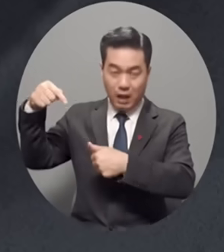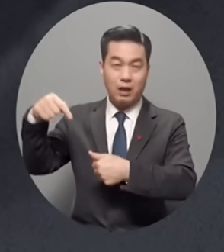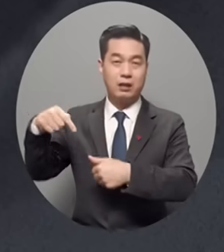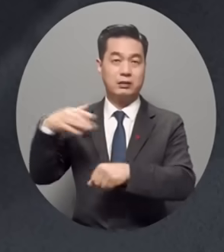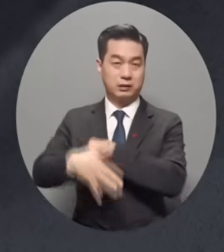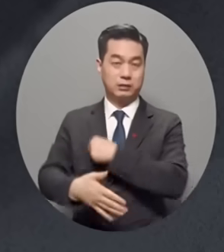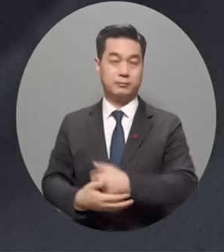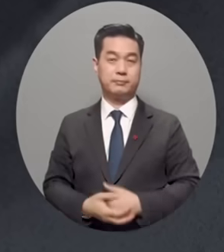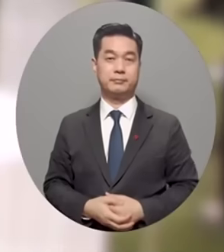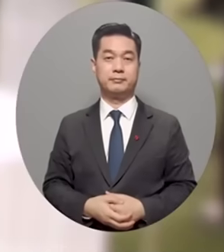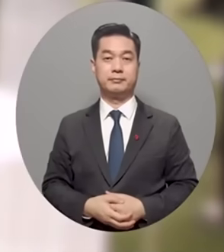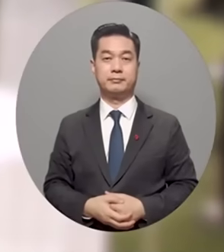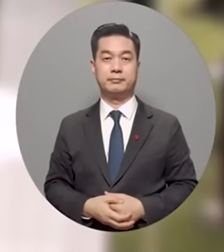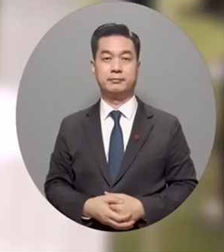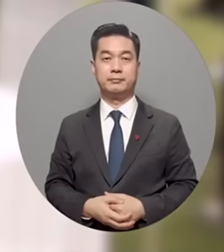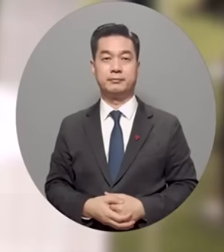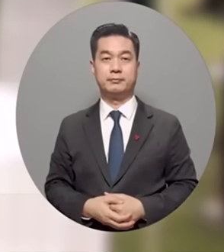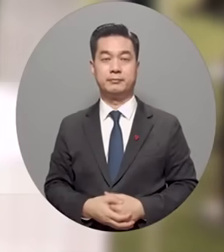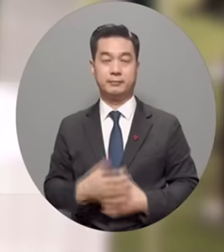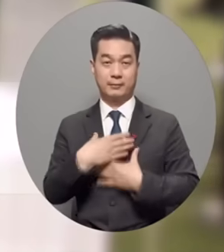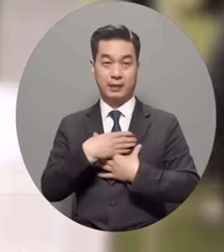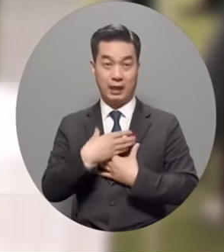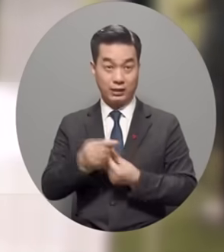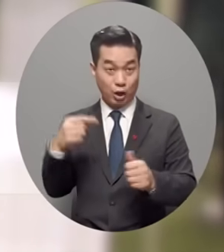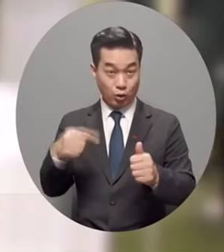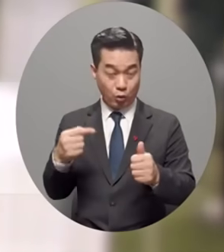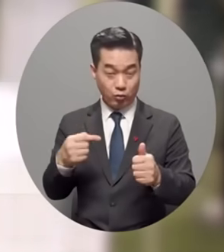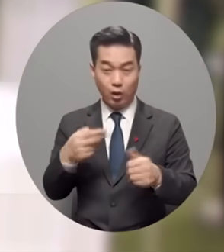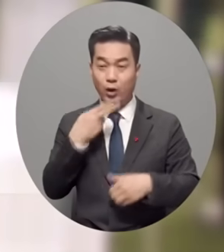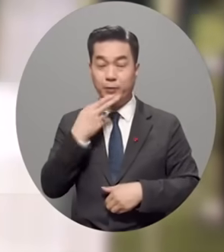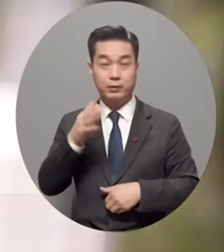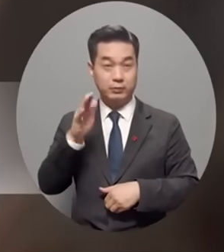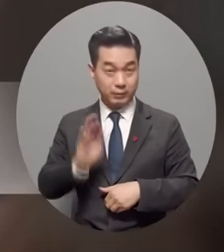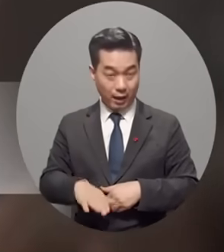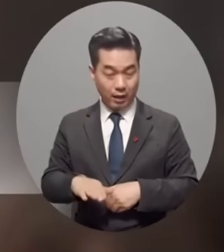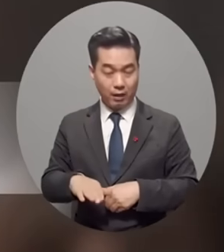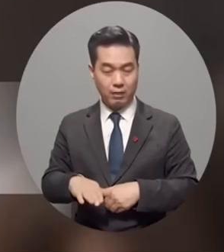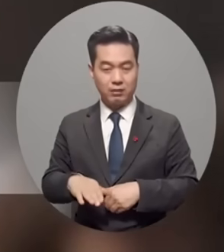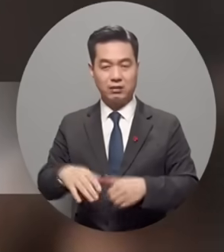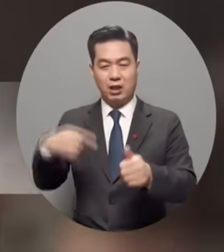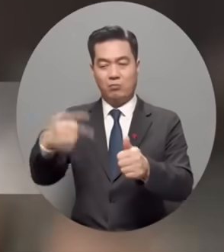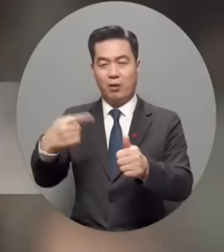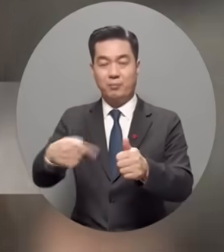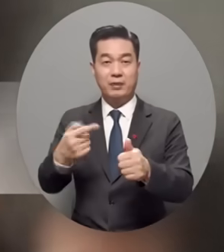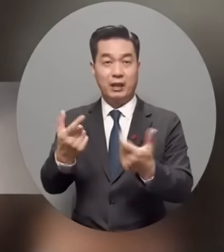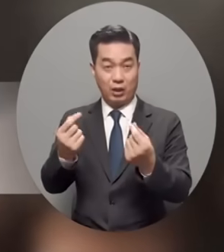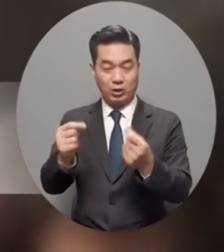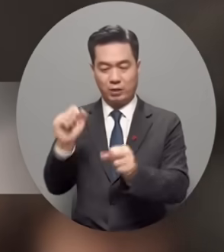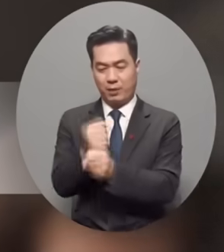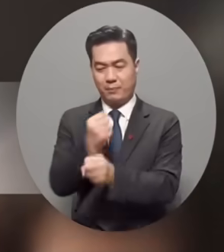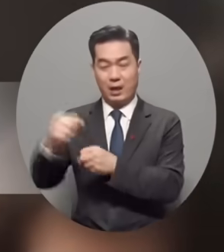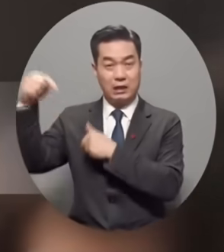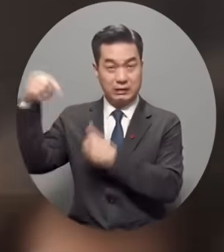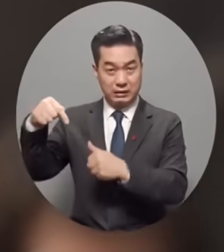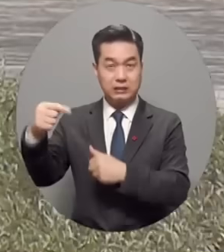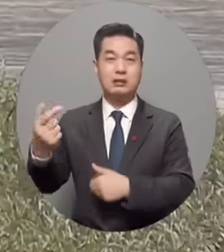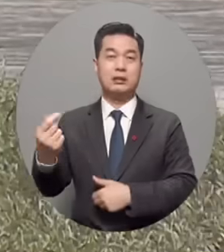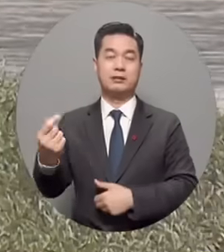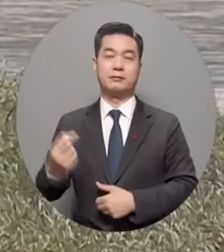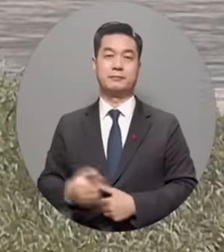얘기했다고 털어놨습니다. 안전교육을 실시하지도 않았는데 마치 했던 것처럼 꿈이라는 지시가 있었다는